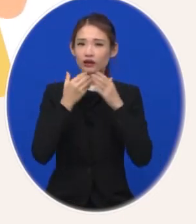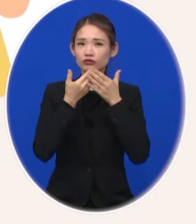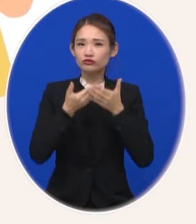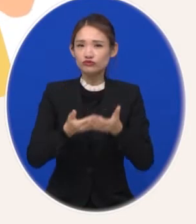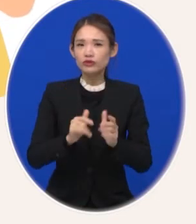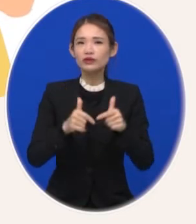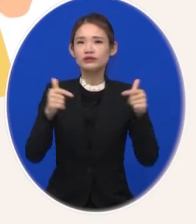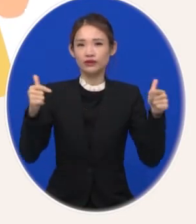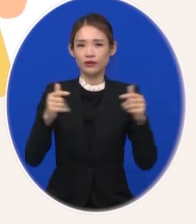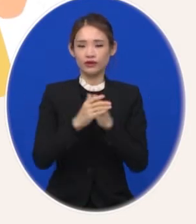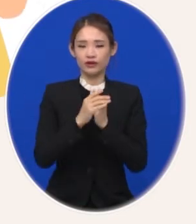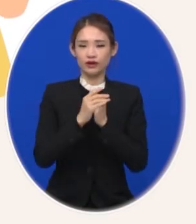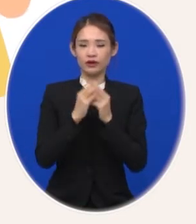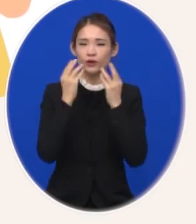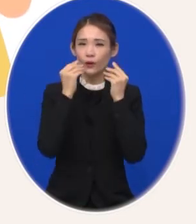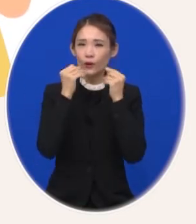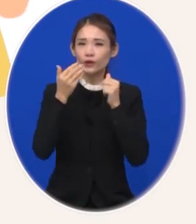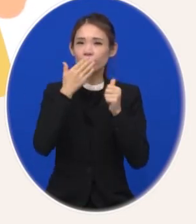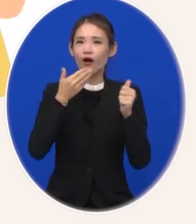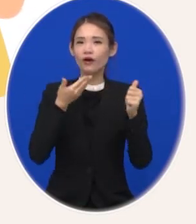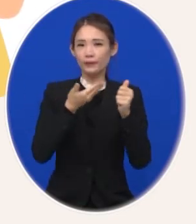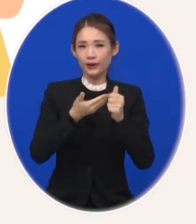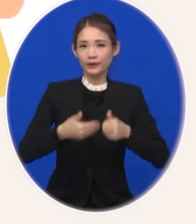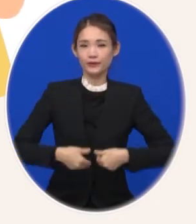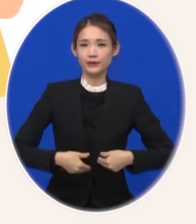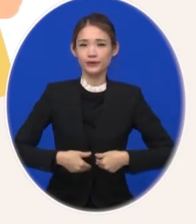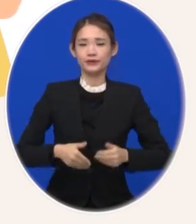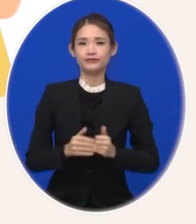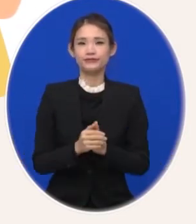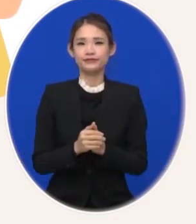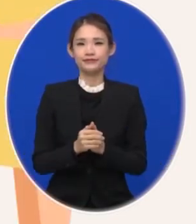시기입니다. 고른 영양 섭취가 필요합니다.